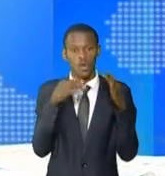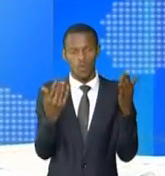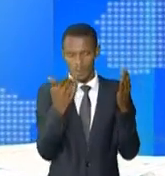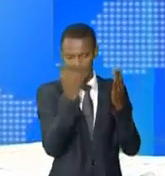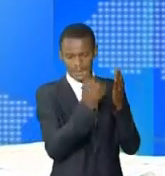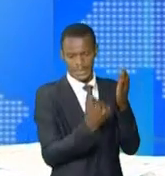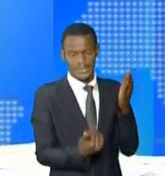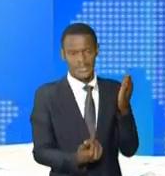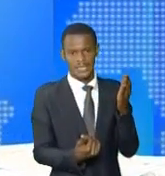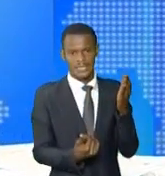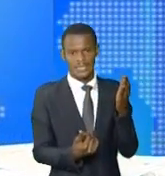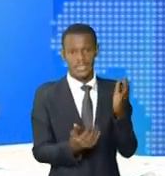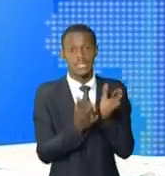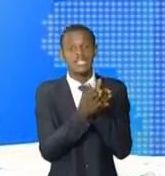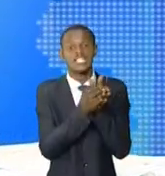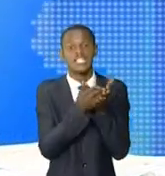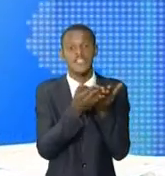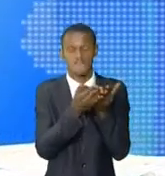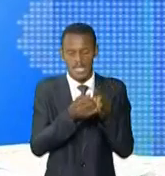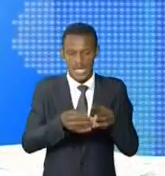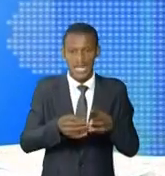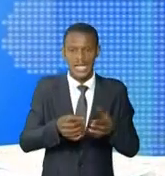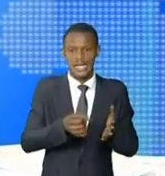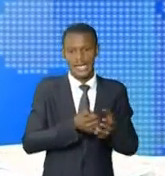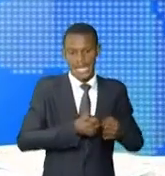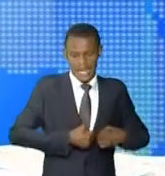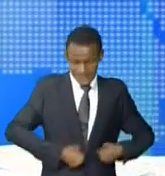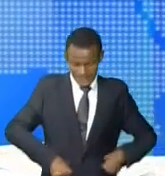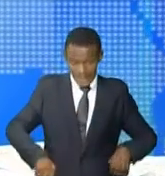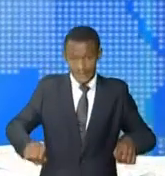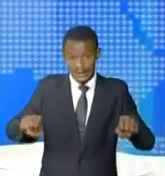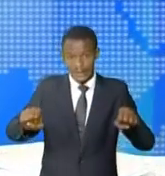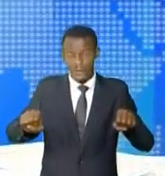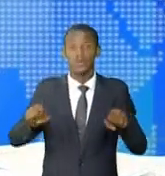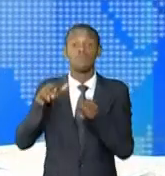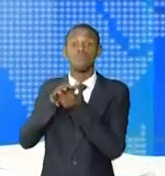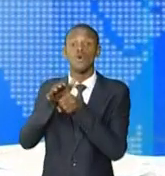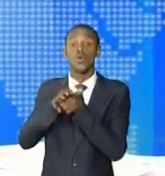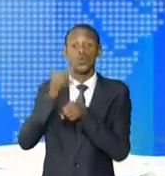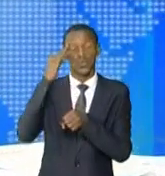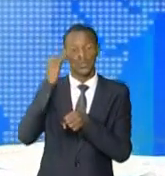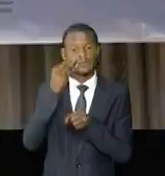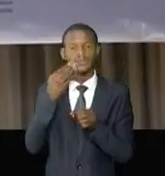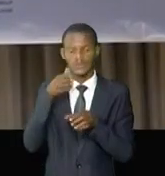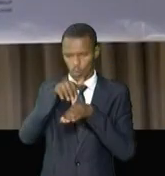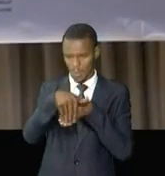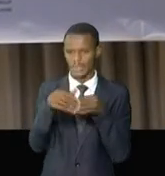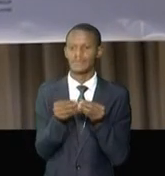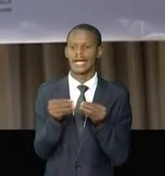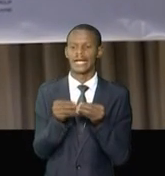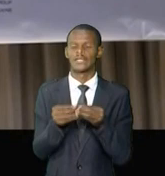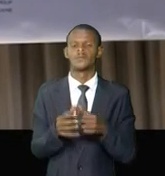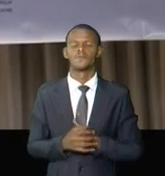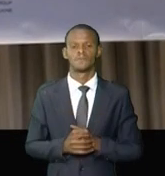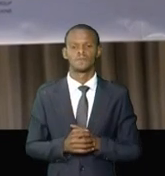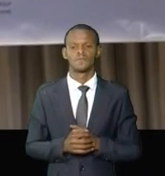statistique 2020, plusieurs experts de différents ministres prennent part à ces travaux de deux jours et d'Ichala. Aucun développement